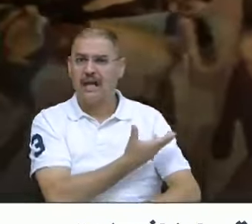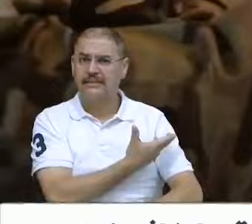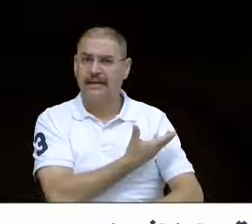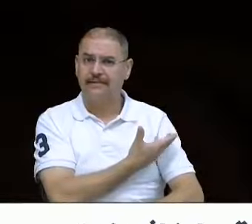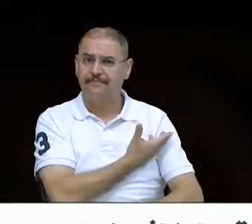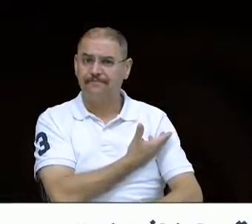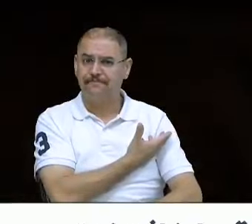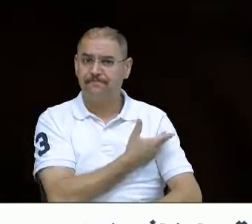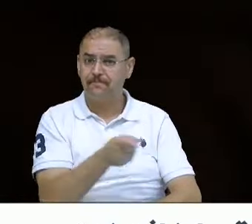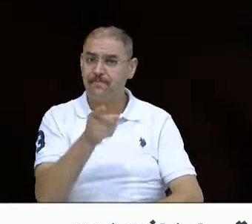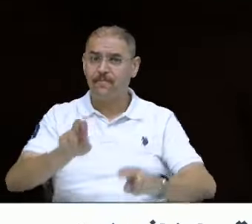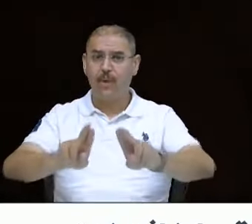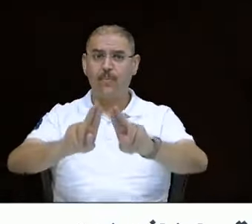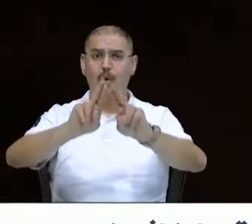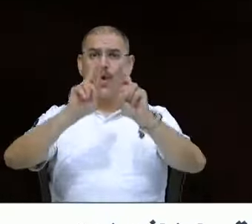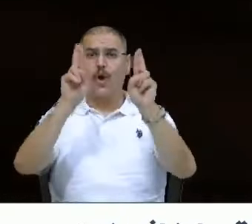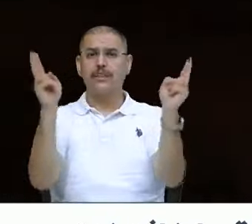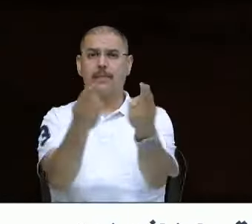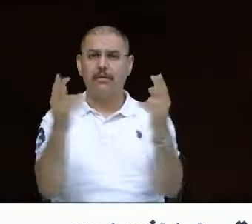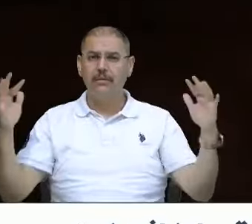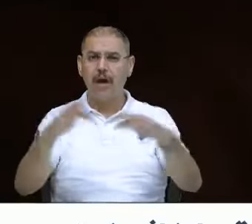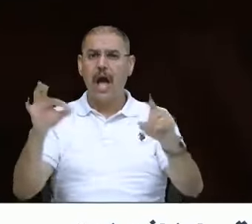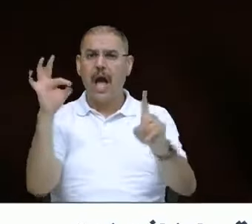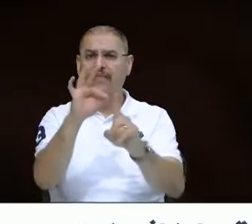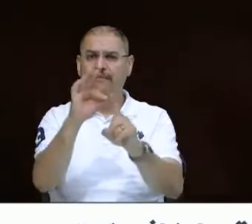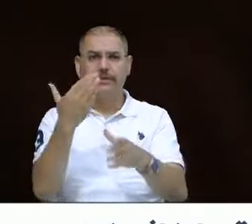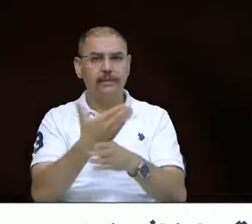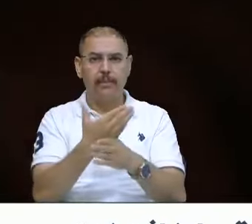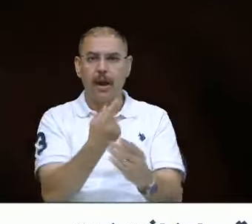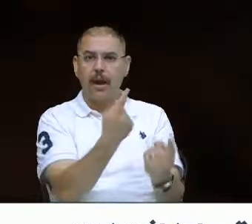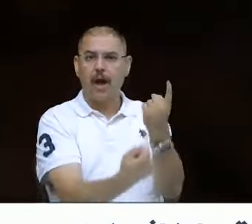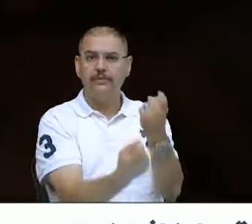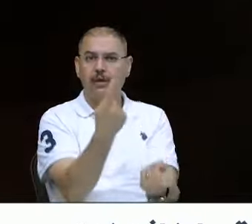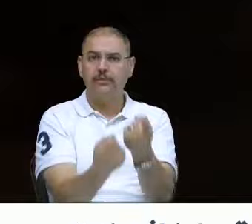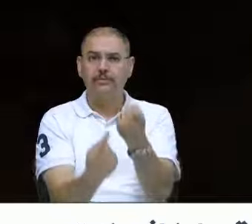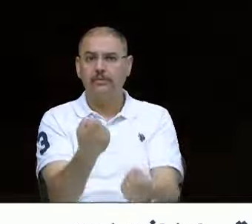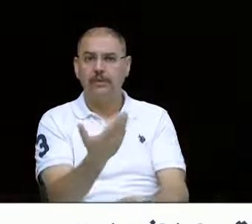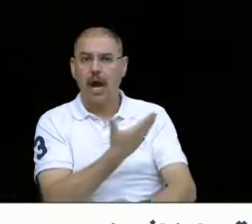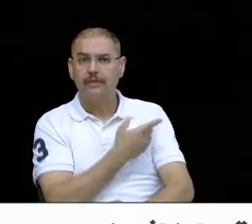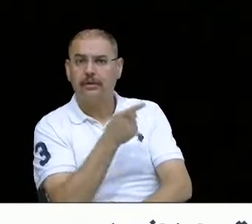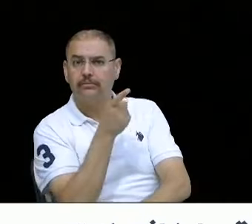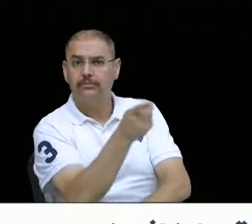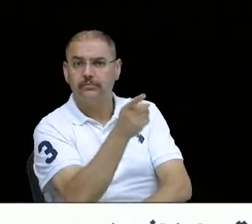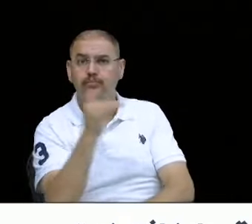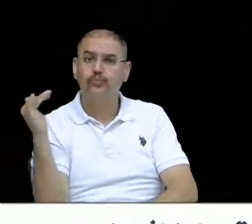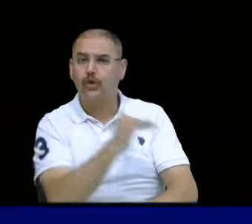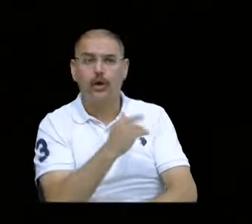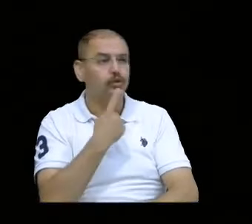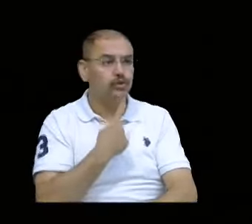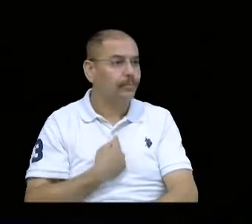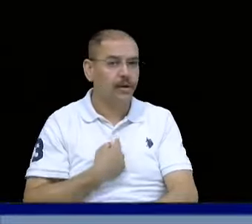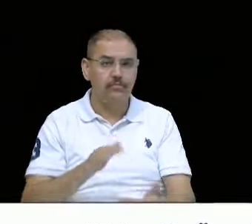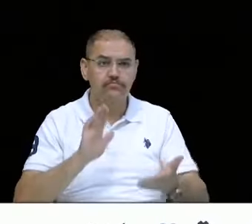وسيعمل مؤتمر الاستجابه الدوليه على تحديد الاليات والخطوات الفاعله للاستجابه والاحتياجات